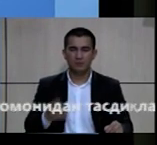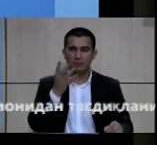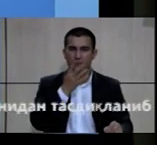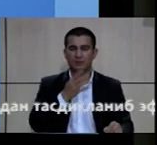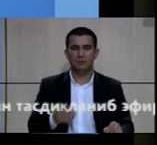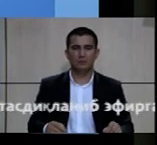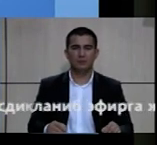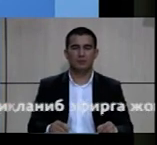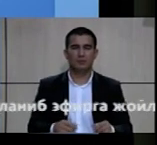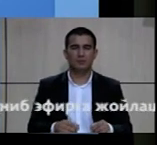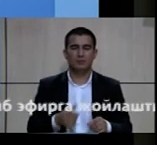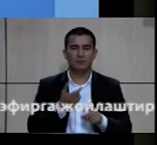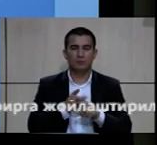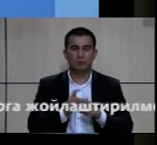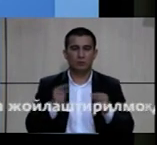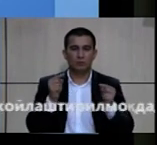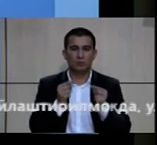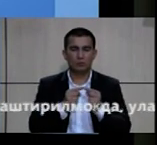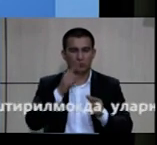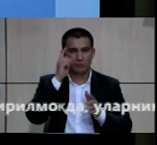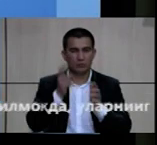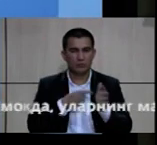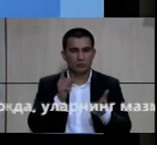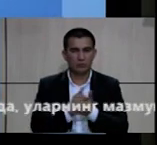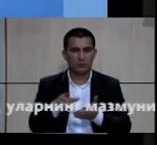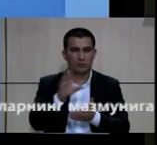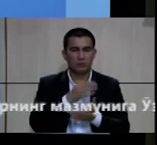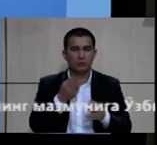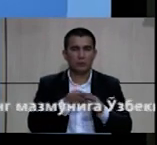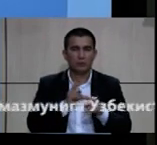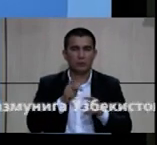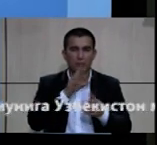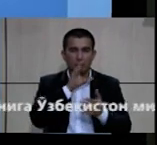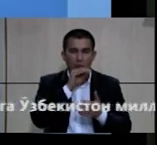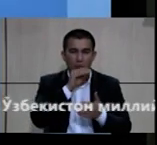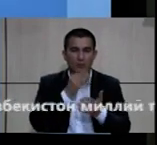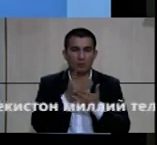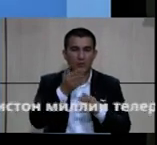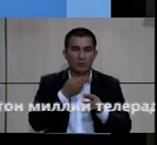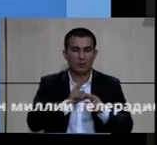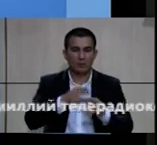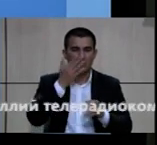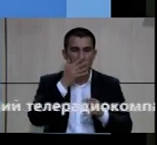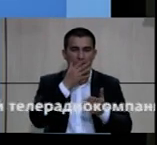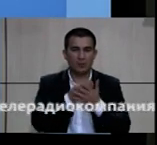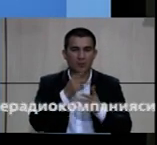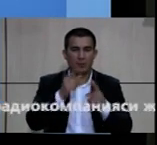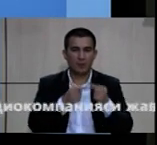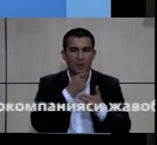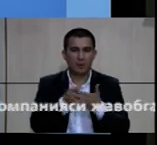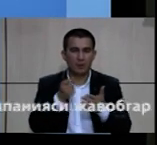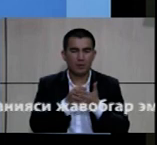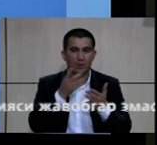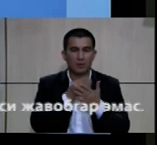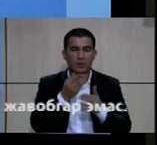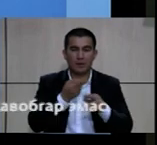To'rtinchisi, aniq tushunchaga ega bo'lib olamiz. O'rdak burun sut emizuvchilarning eng sodda